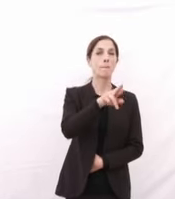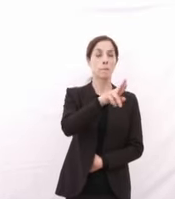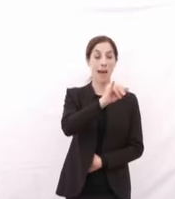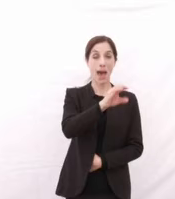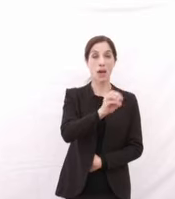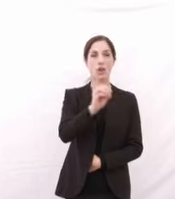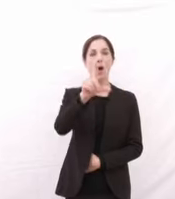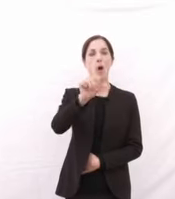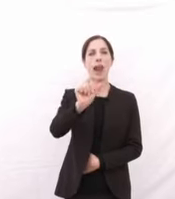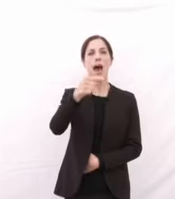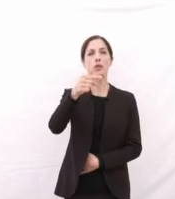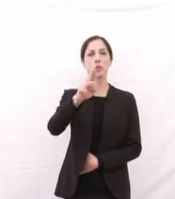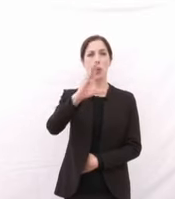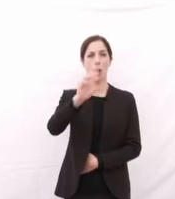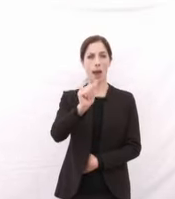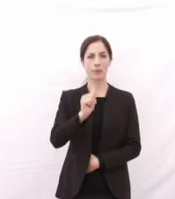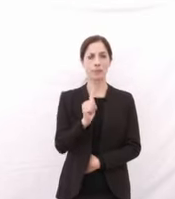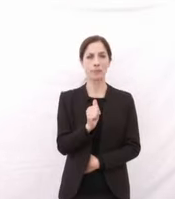Mario Lattuca,